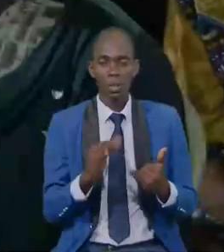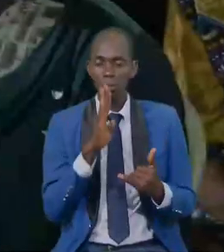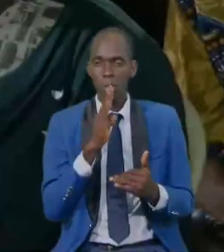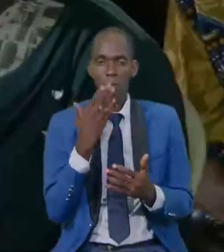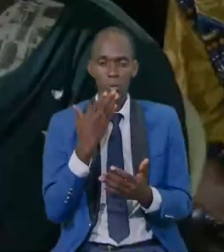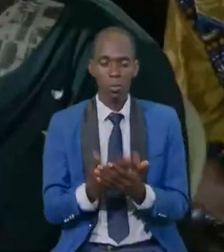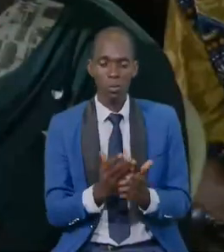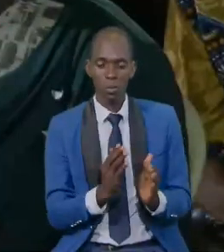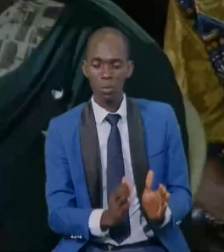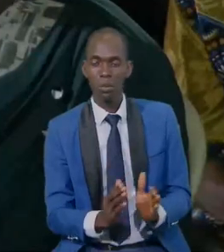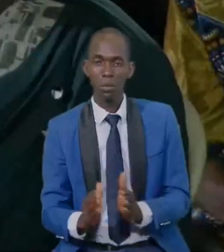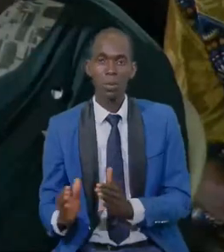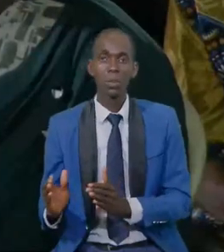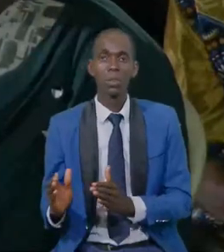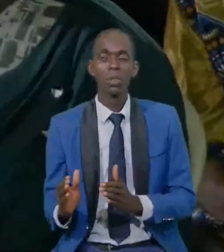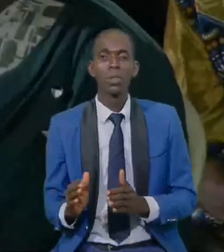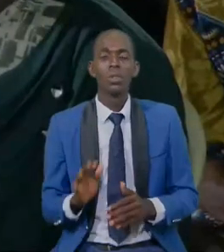sera